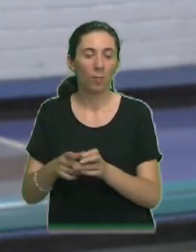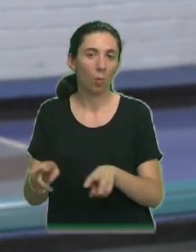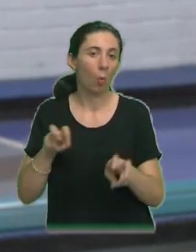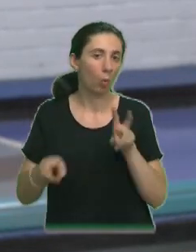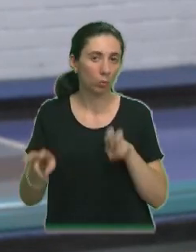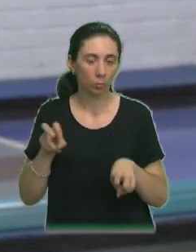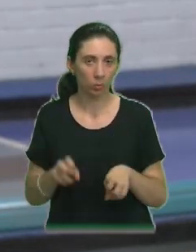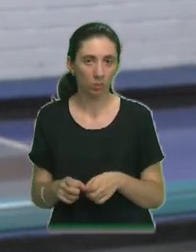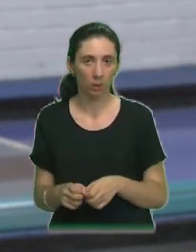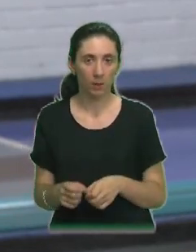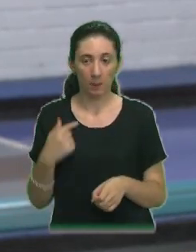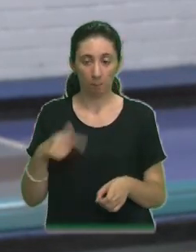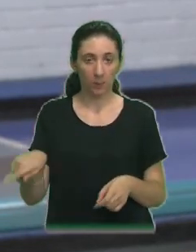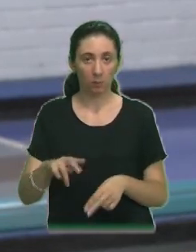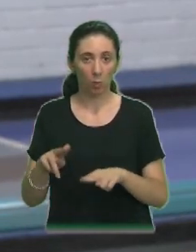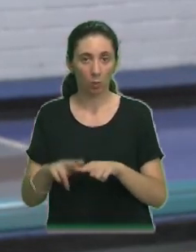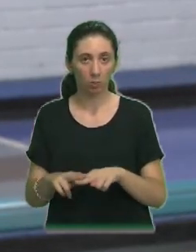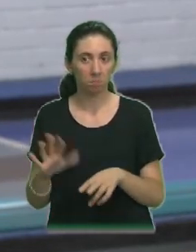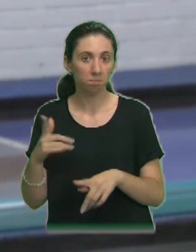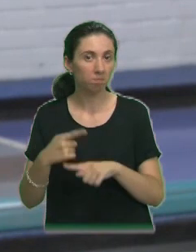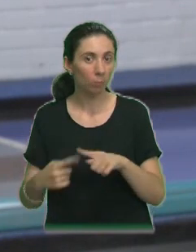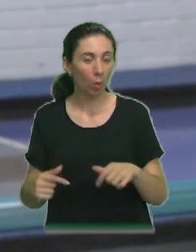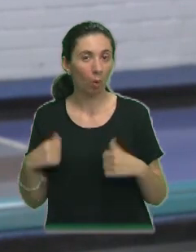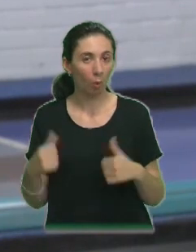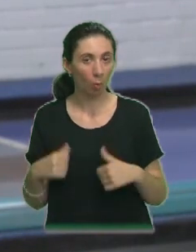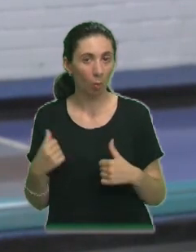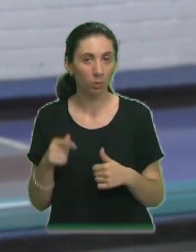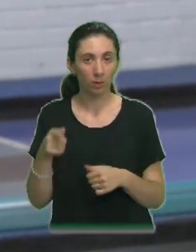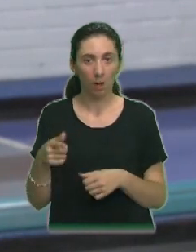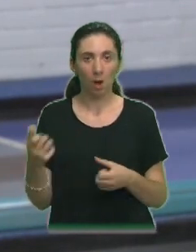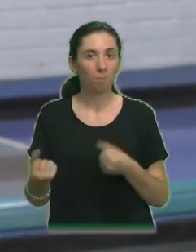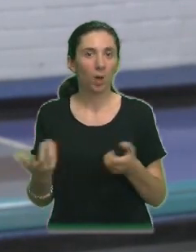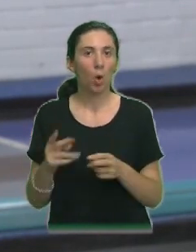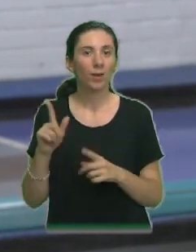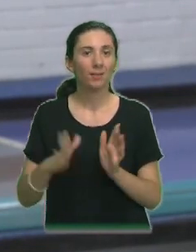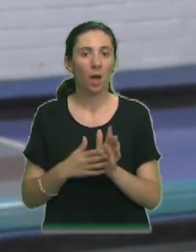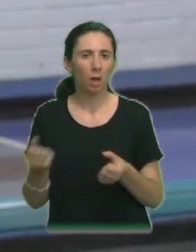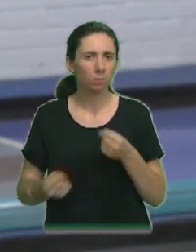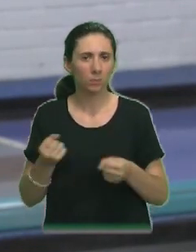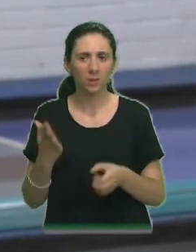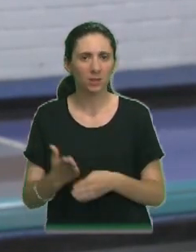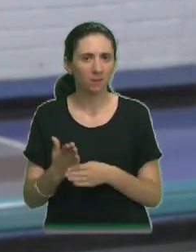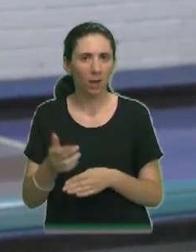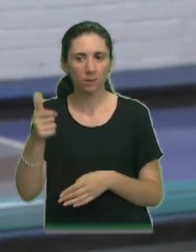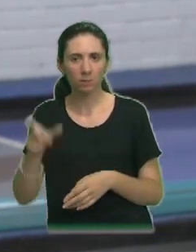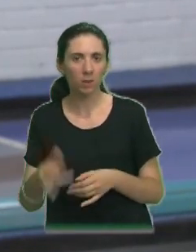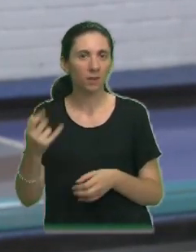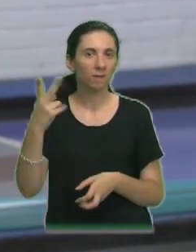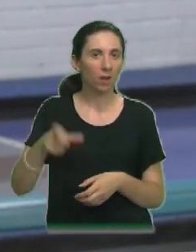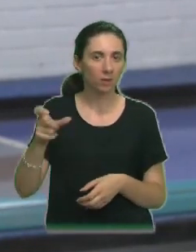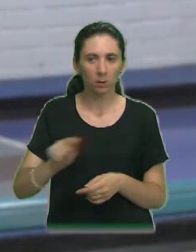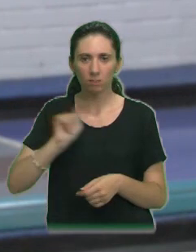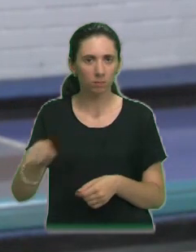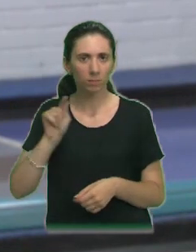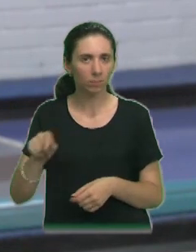i mi smo ostale jedno pola godine u tom ritmu da smo svaki drugi tjedan dolazile